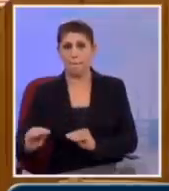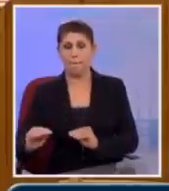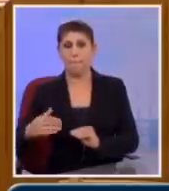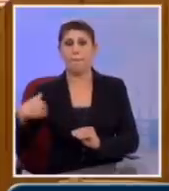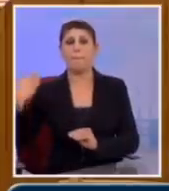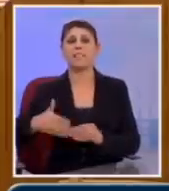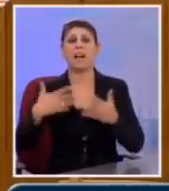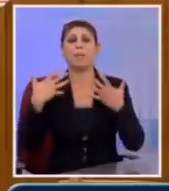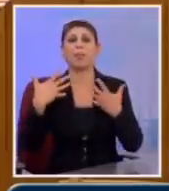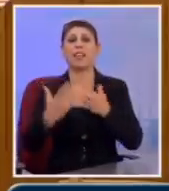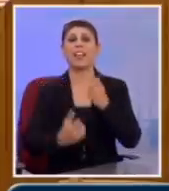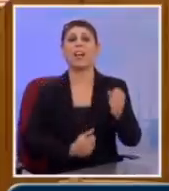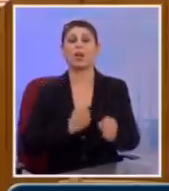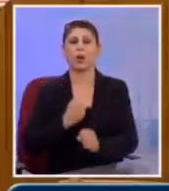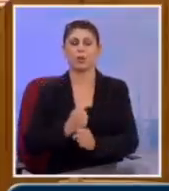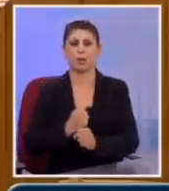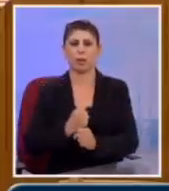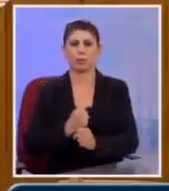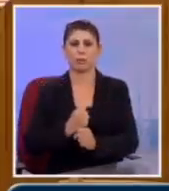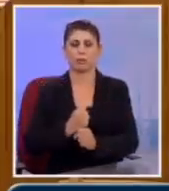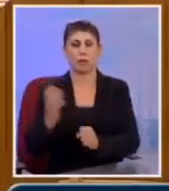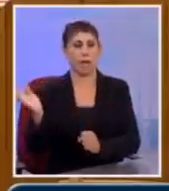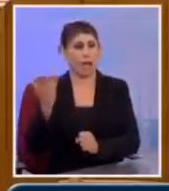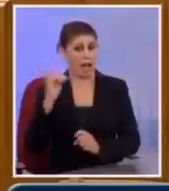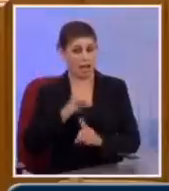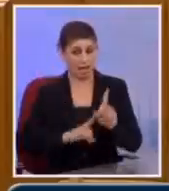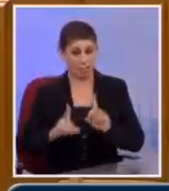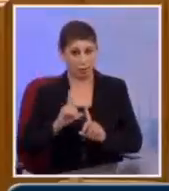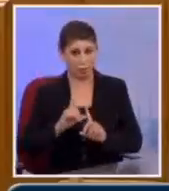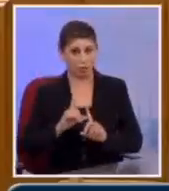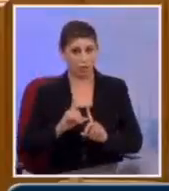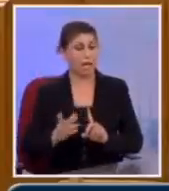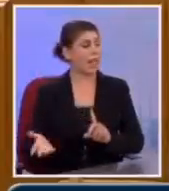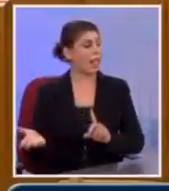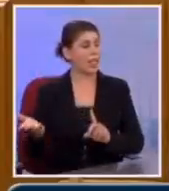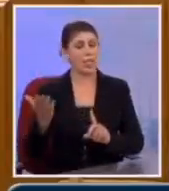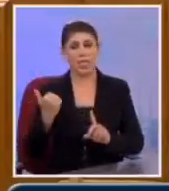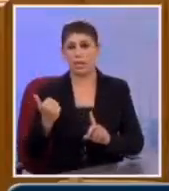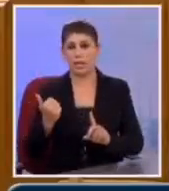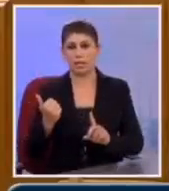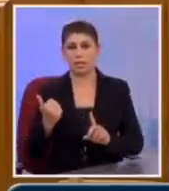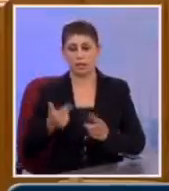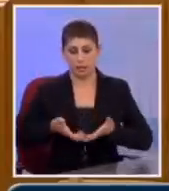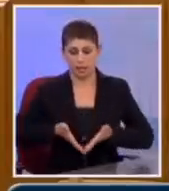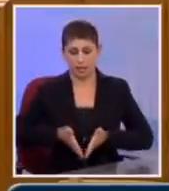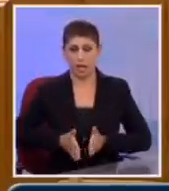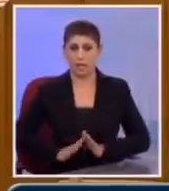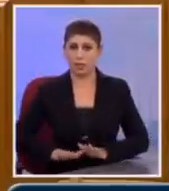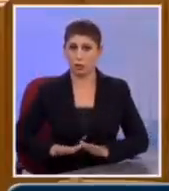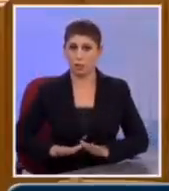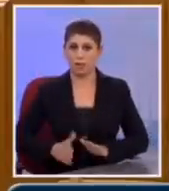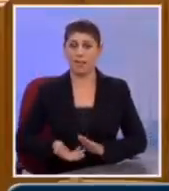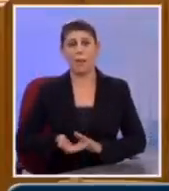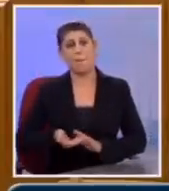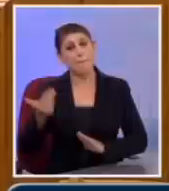10 χρόνια. Δηλαδή, αν κάποιος δεν έχει γεννήσει το παιδί του πριν